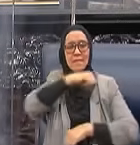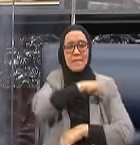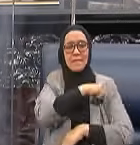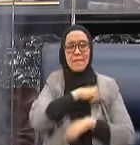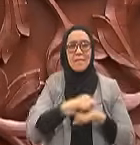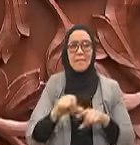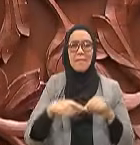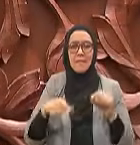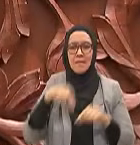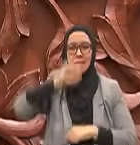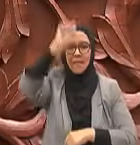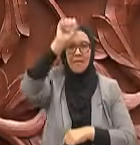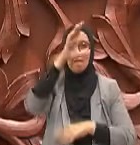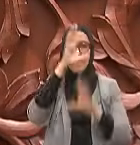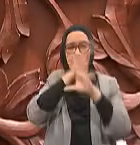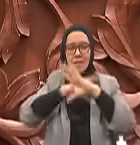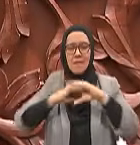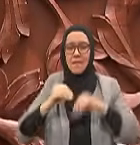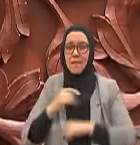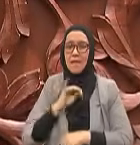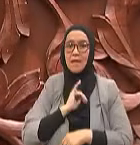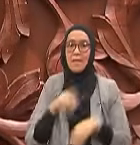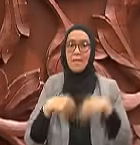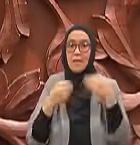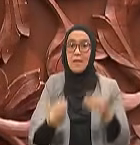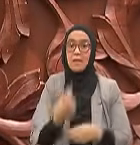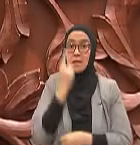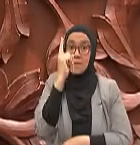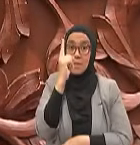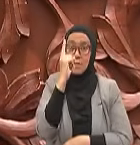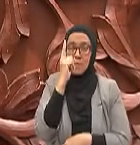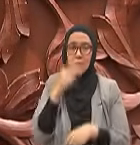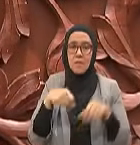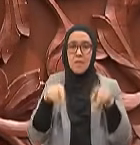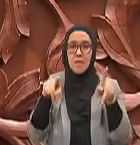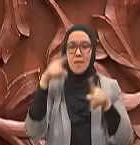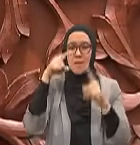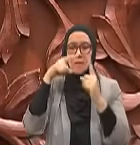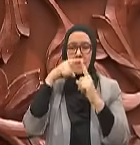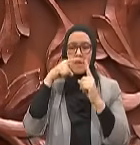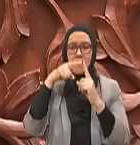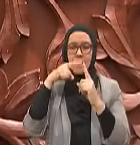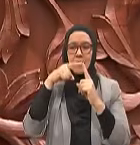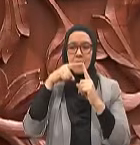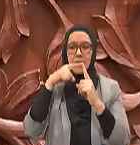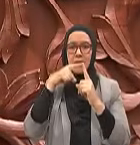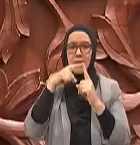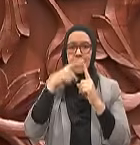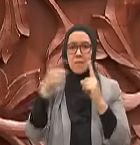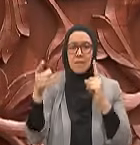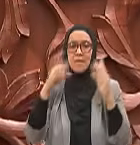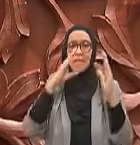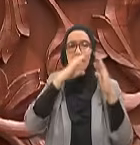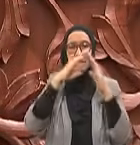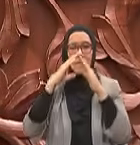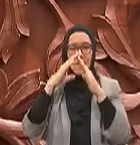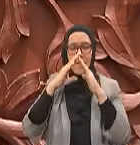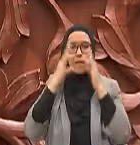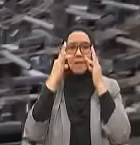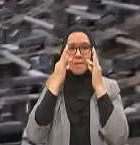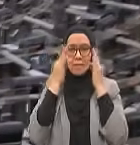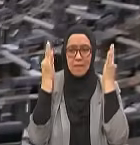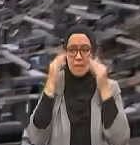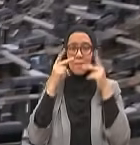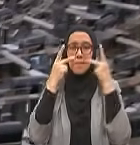Oke saya bagi satu leeflang kepada informan ketiga kucing satu ya